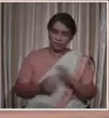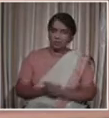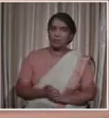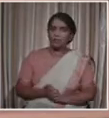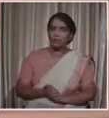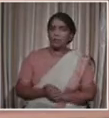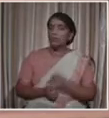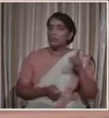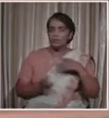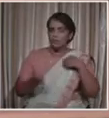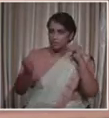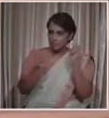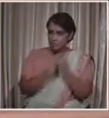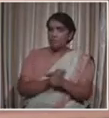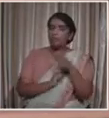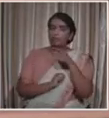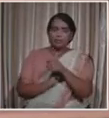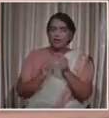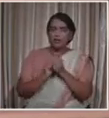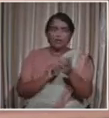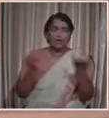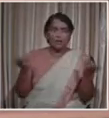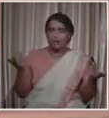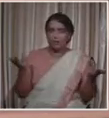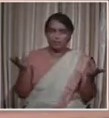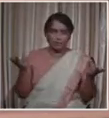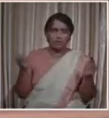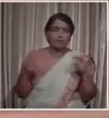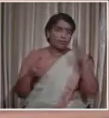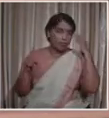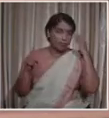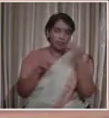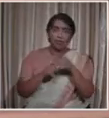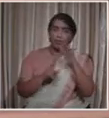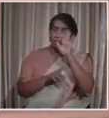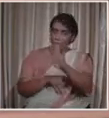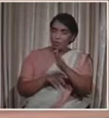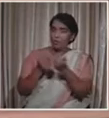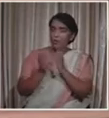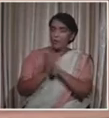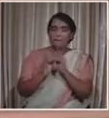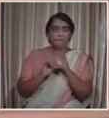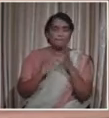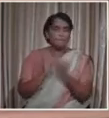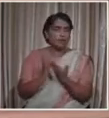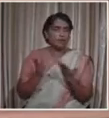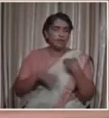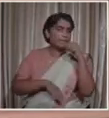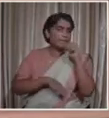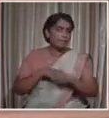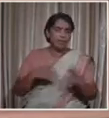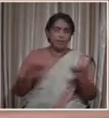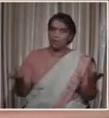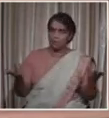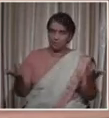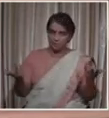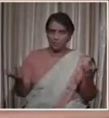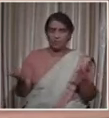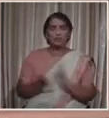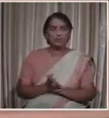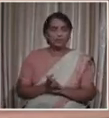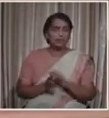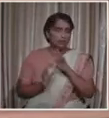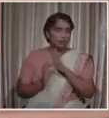முடியும்? இதற்காக நீங்கள் என்ன அடிப்படை கொள்கைகளை வைத்திருக்கிறீர்கள், அல்ல என்ன திட்டங்களை இதற்காக நீங்கள் தீட்டியிருக்கிறீர்கள்? மிக மோசமாக